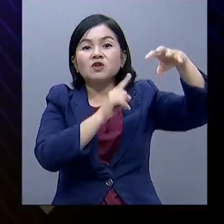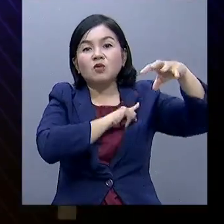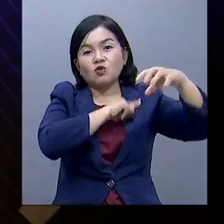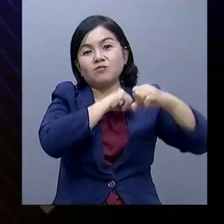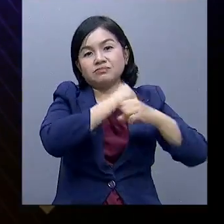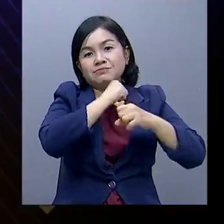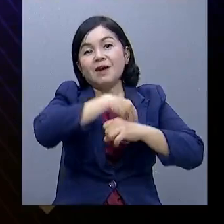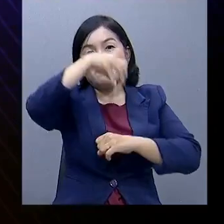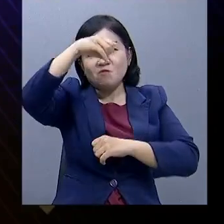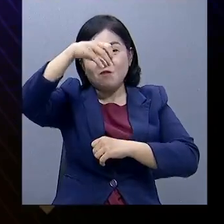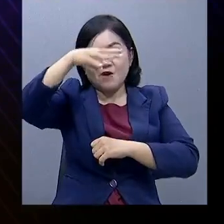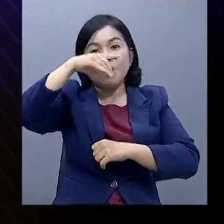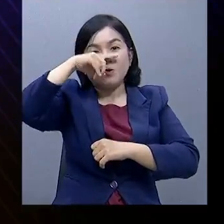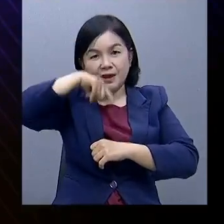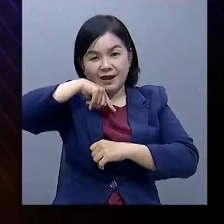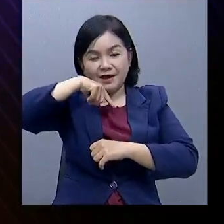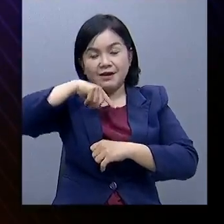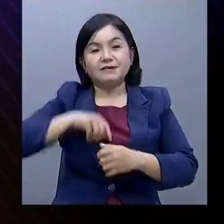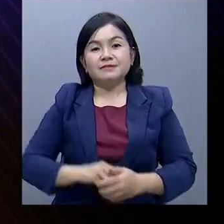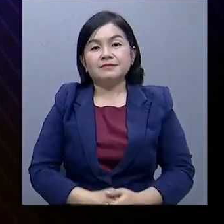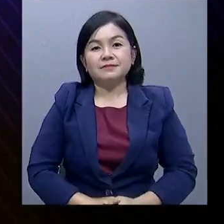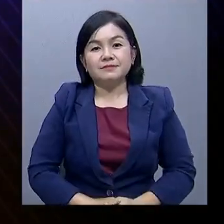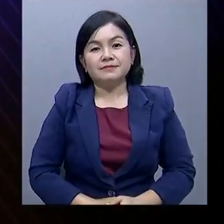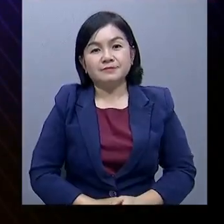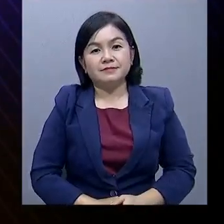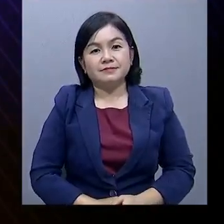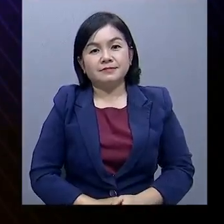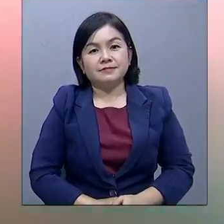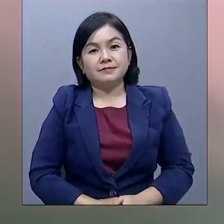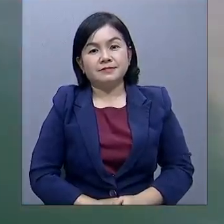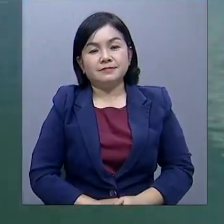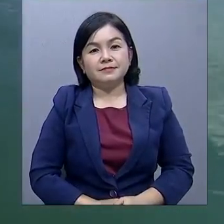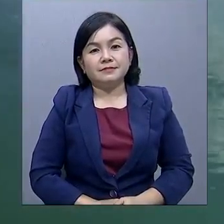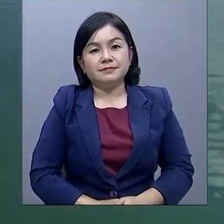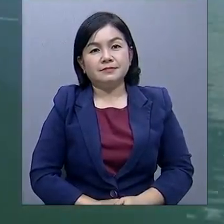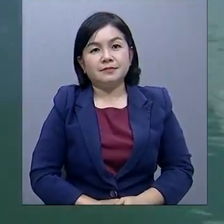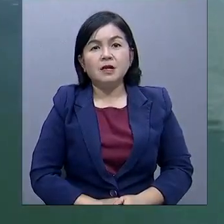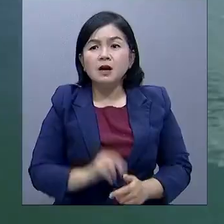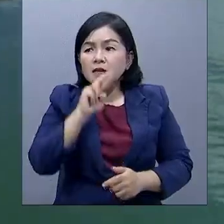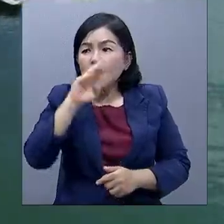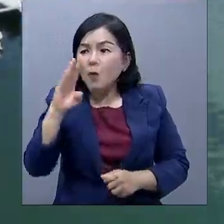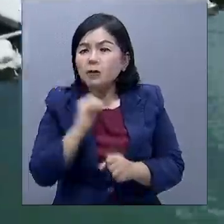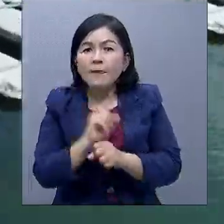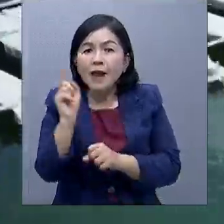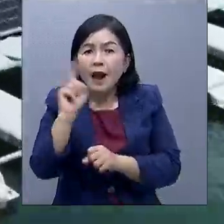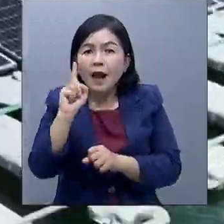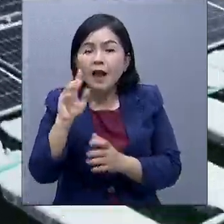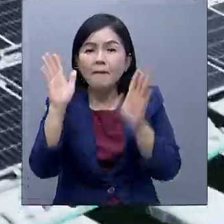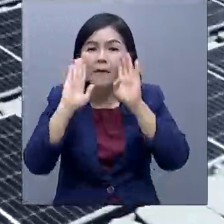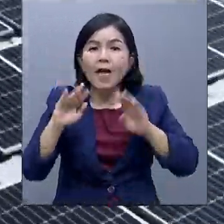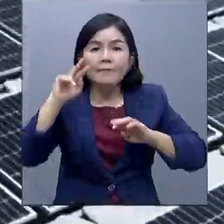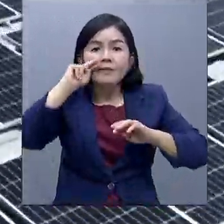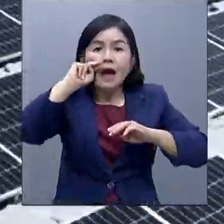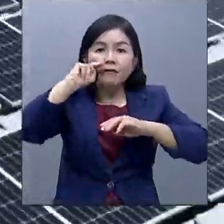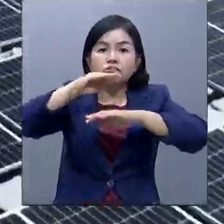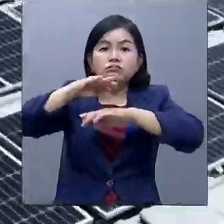อ ระบบไฮบริดของโรงไฟฟ้าโซลาร์เซลล์ลอยน้ำไฮบริด